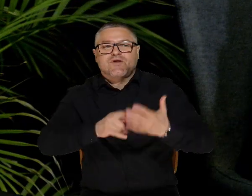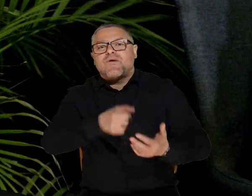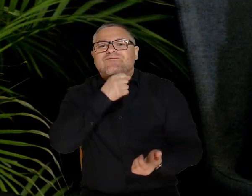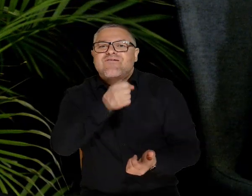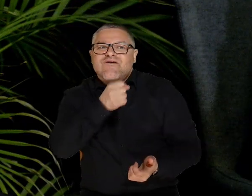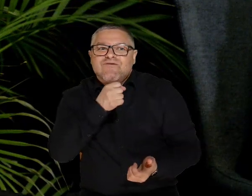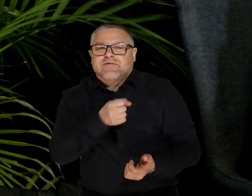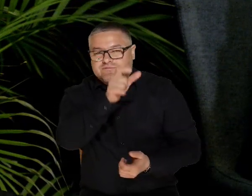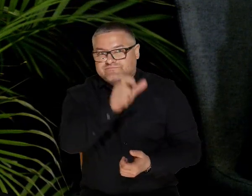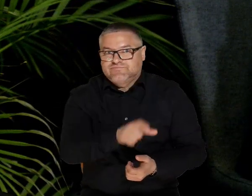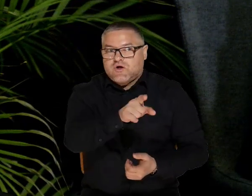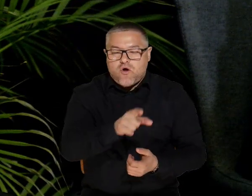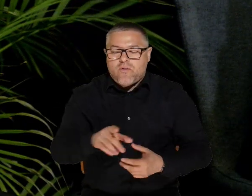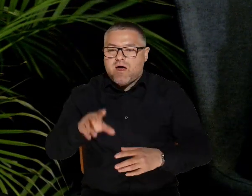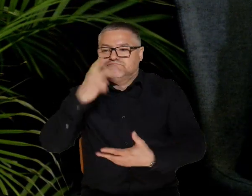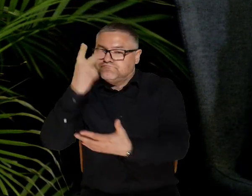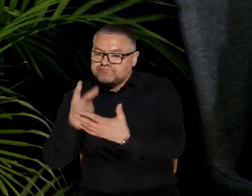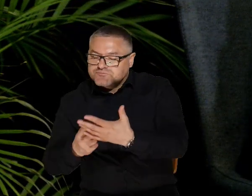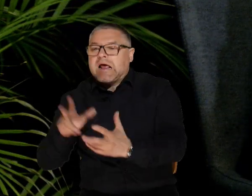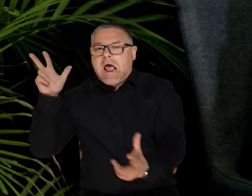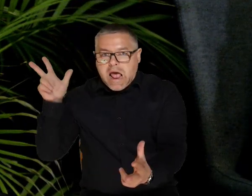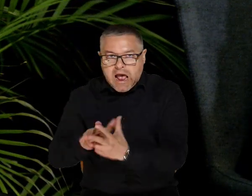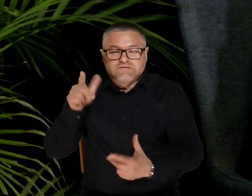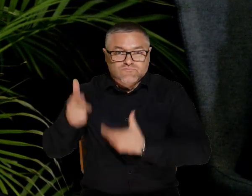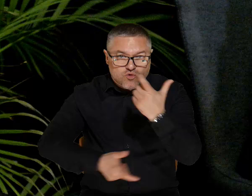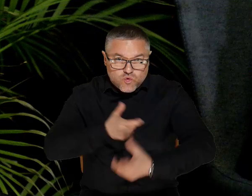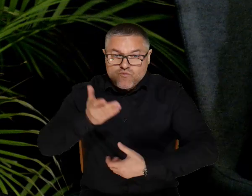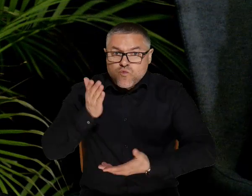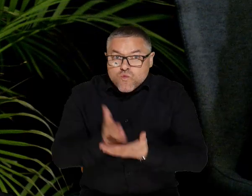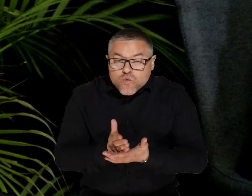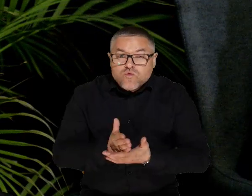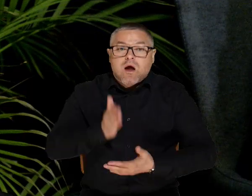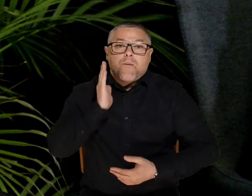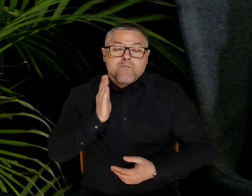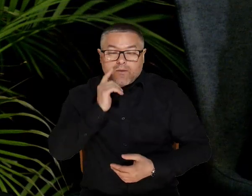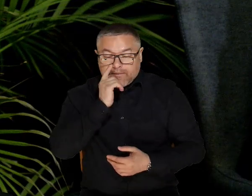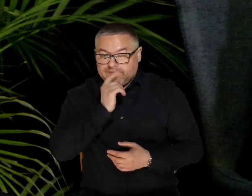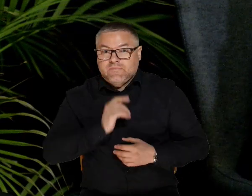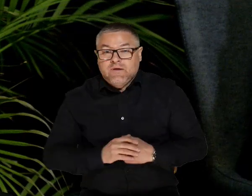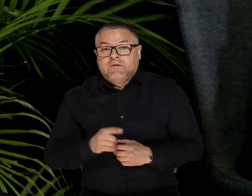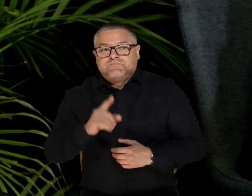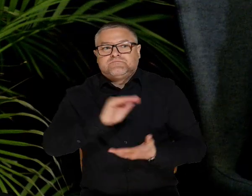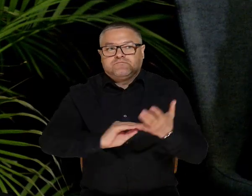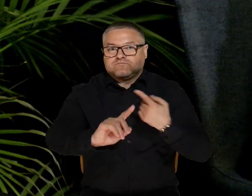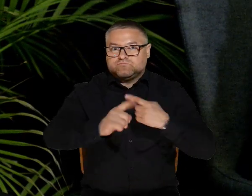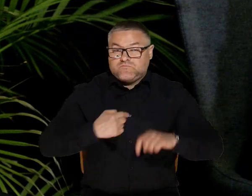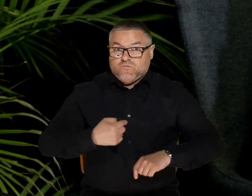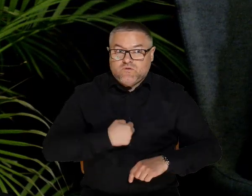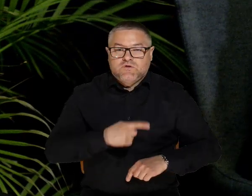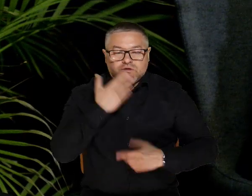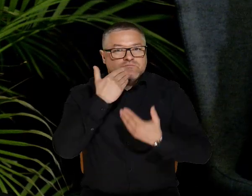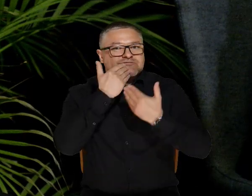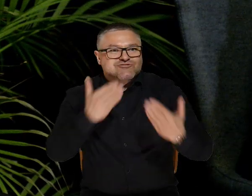wywiad właściwie z nią, ona to autoryzowała. I potem właśnie do mnie napisała, że mi